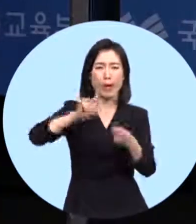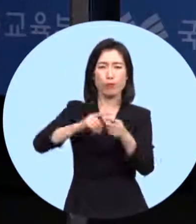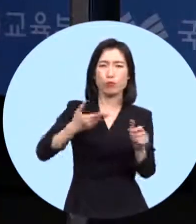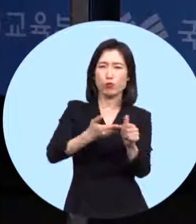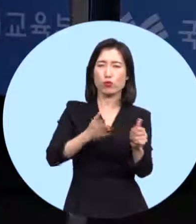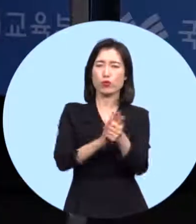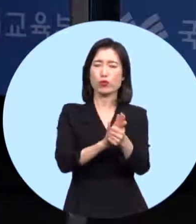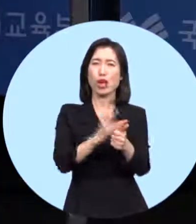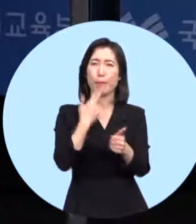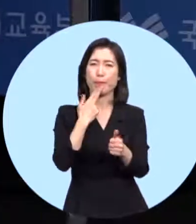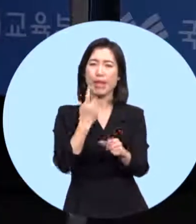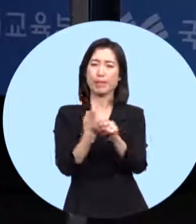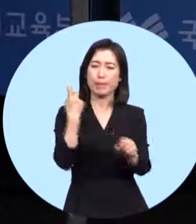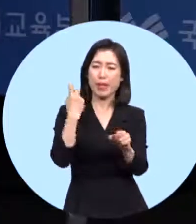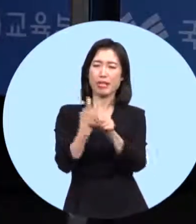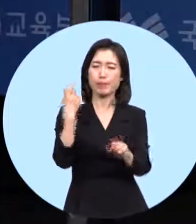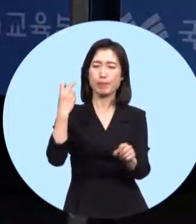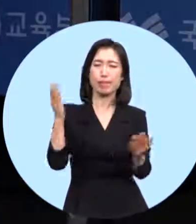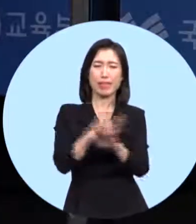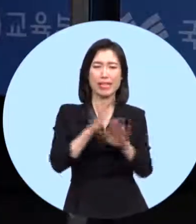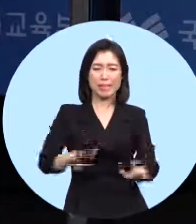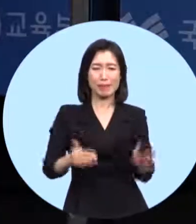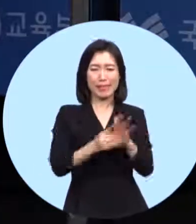10년, 20년 전부터 지금까지